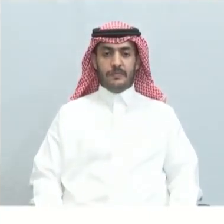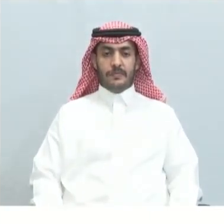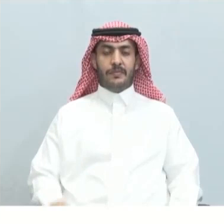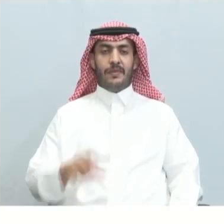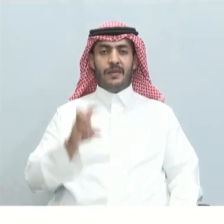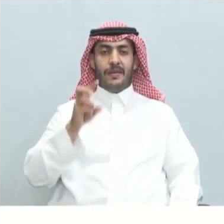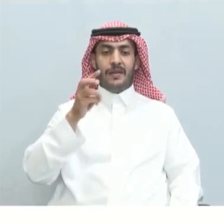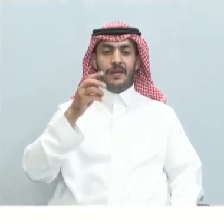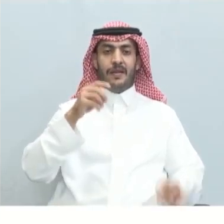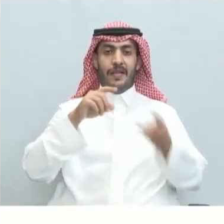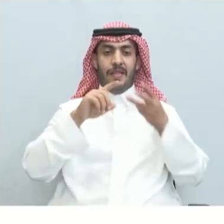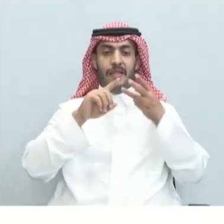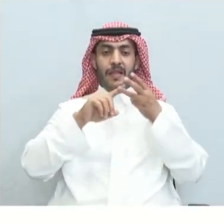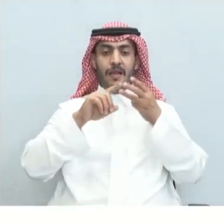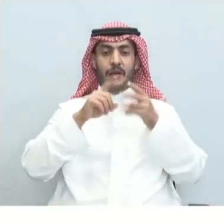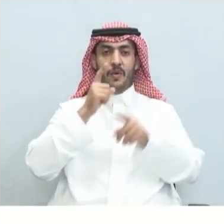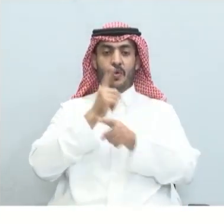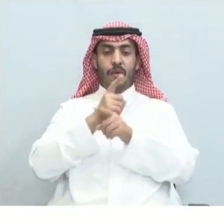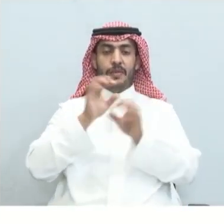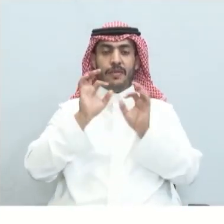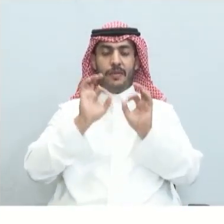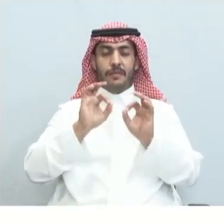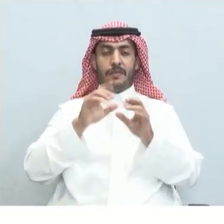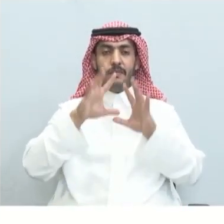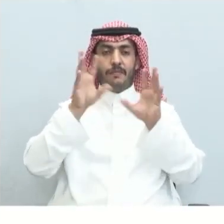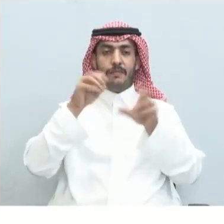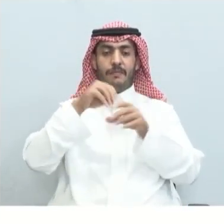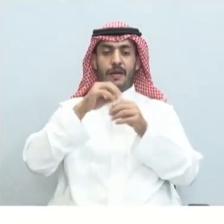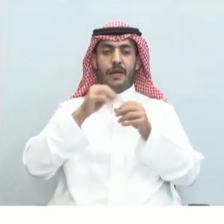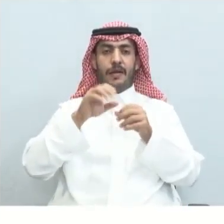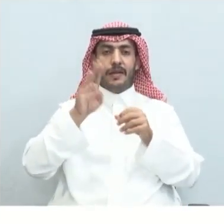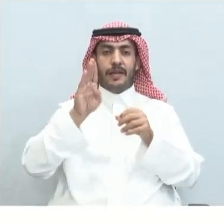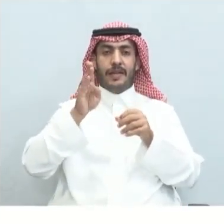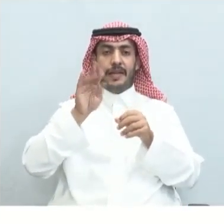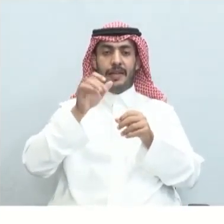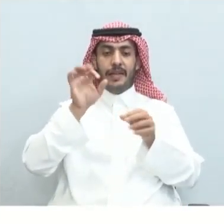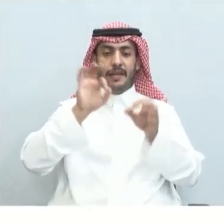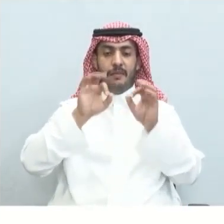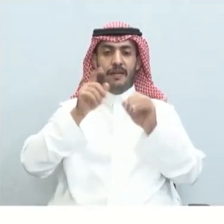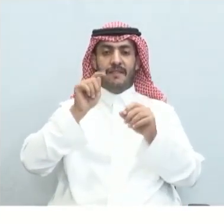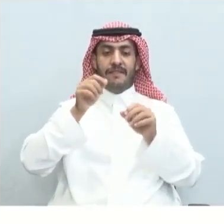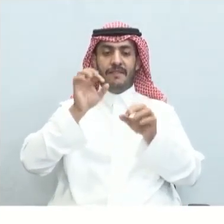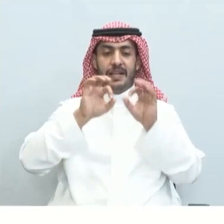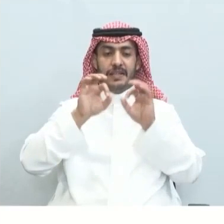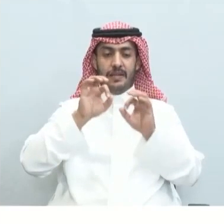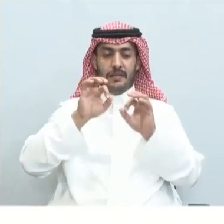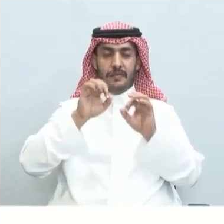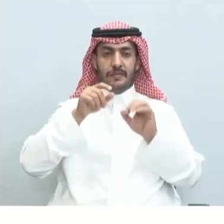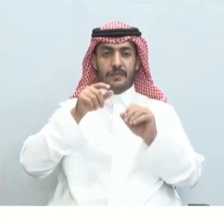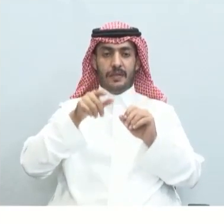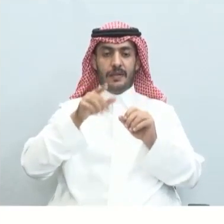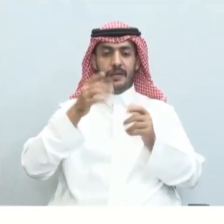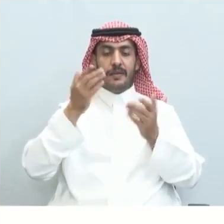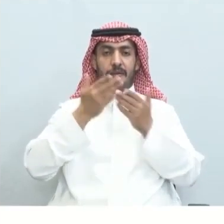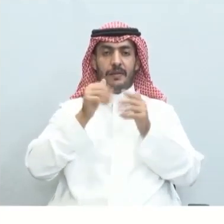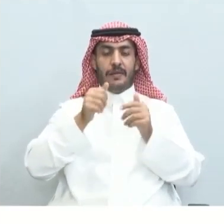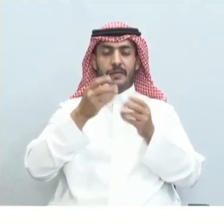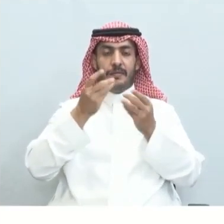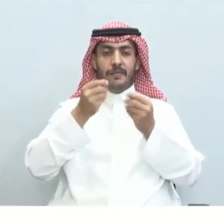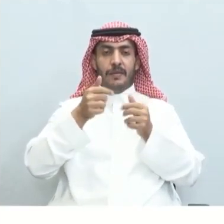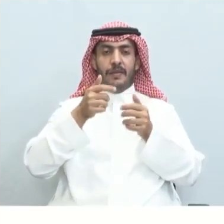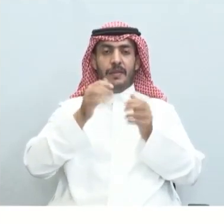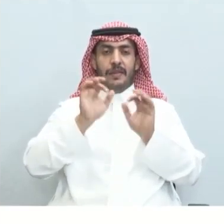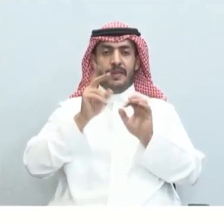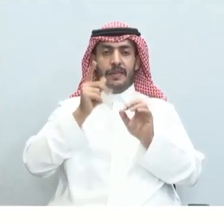ثالثا العلوم الطبيعيه والتي تشمل الكيمياء والفيزياء تهتم بدراسه الماده